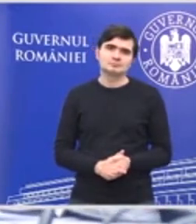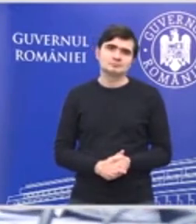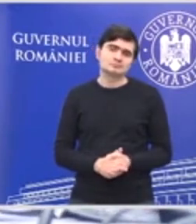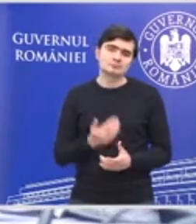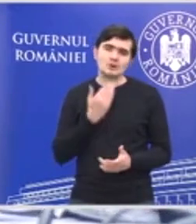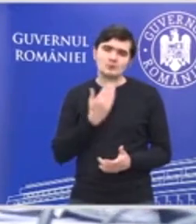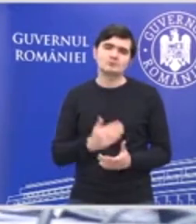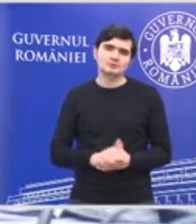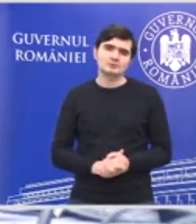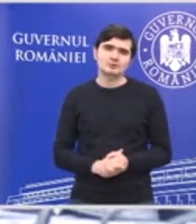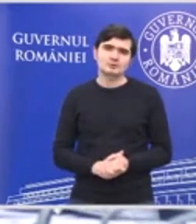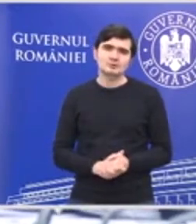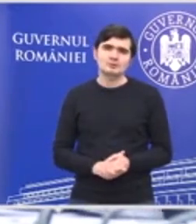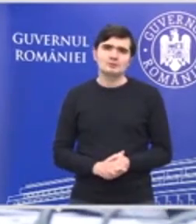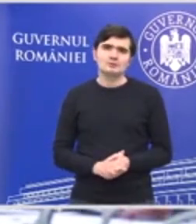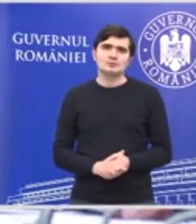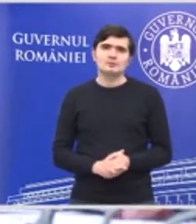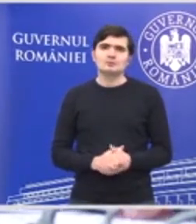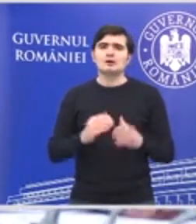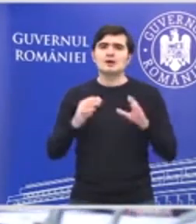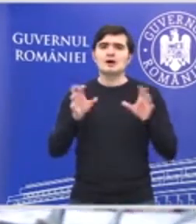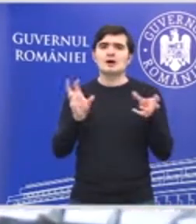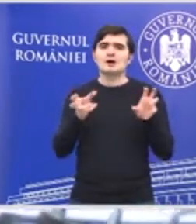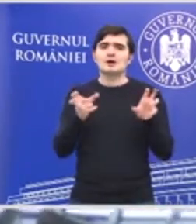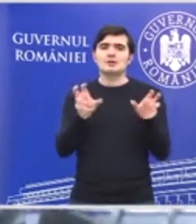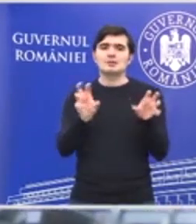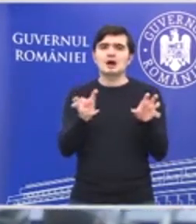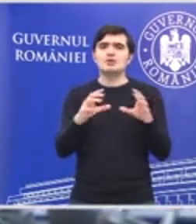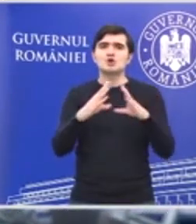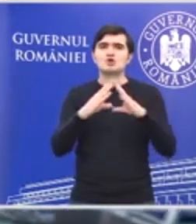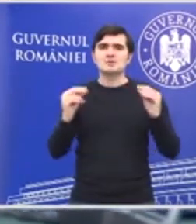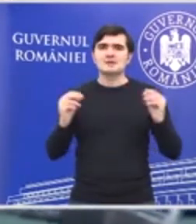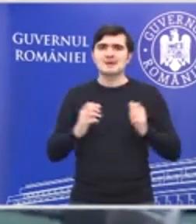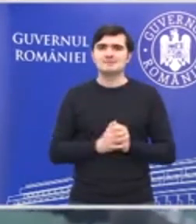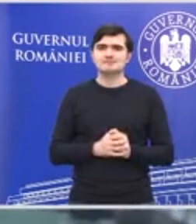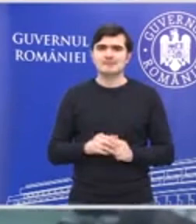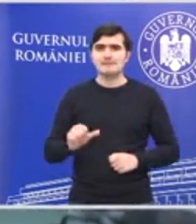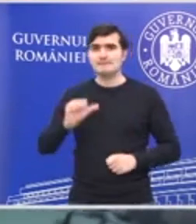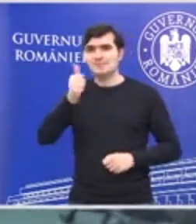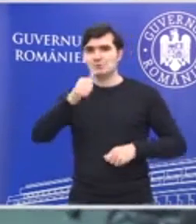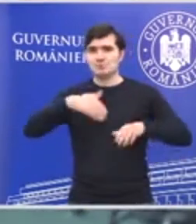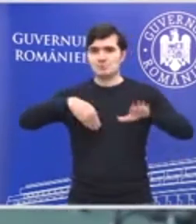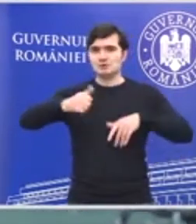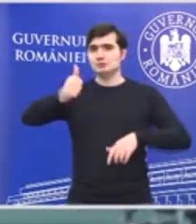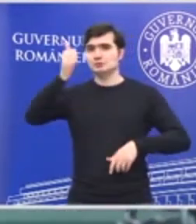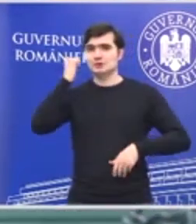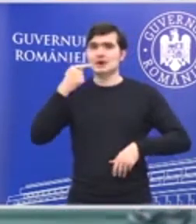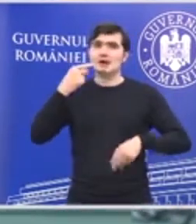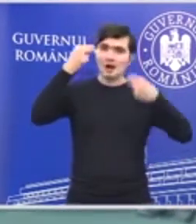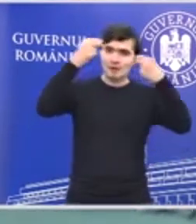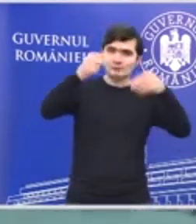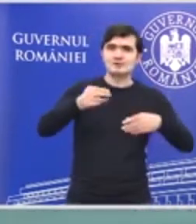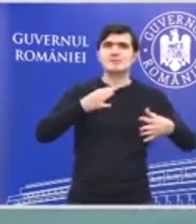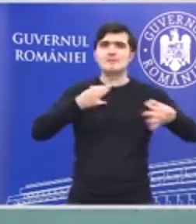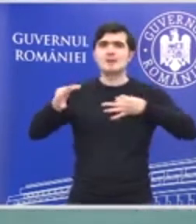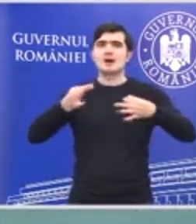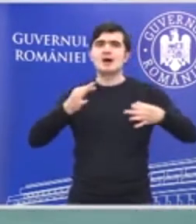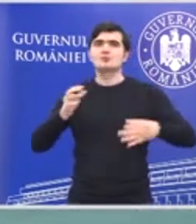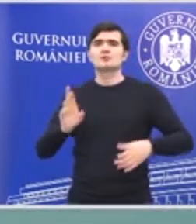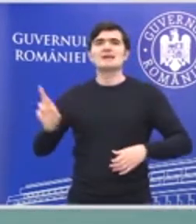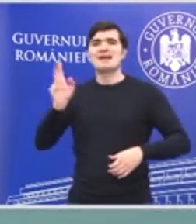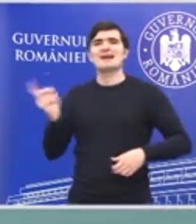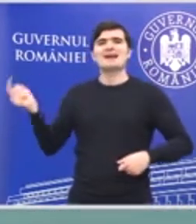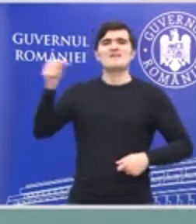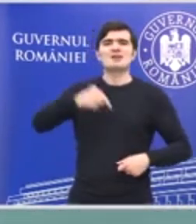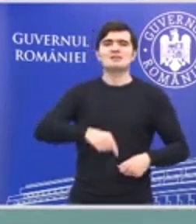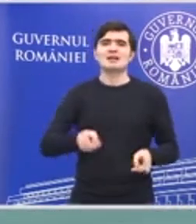Mulțumesc. Oana Bâlă, Radio România. Premierul a anunțat ieri inițierea unui plan de revenire la normalitate de la 1